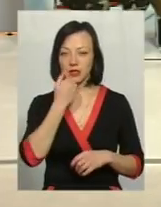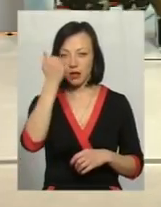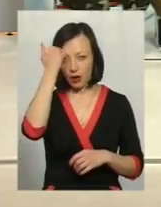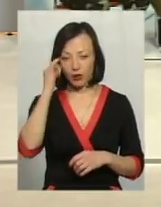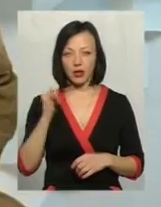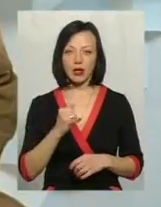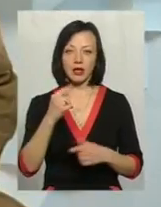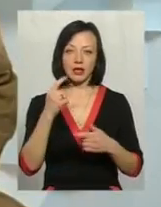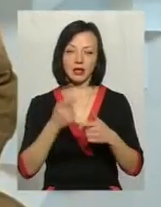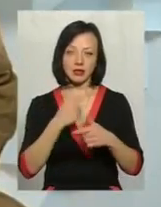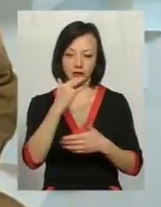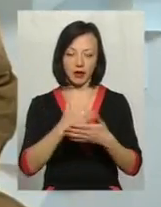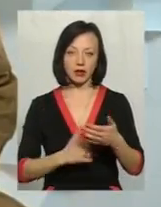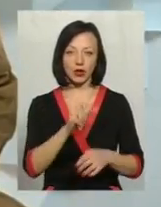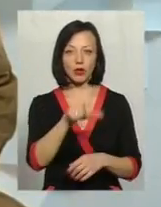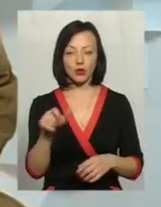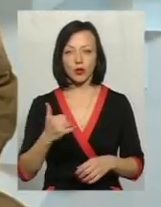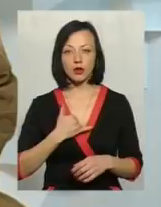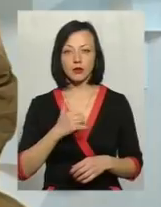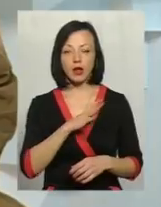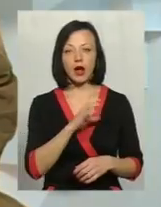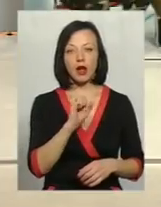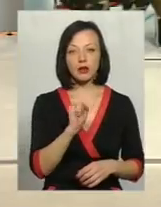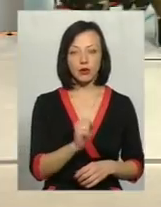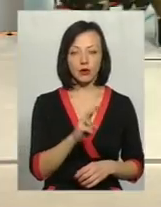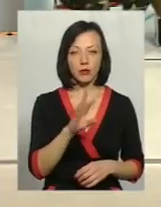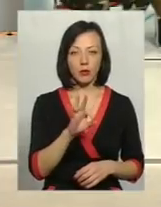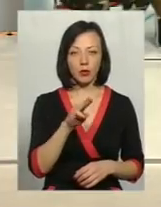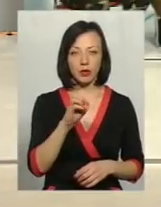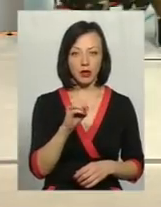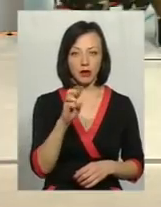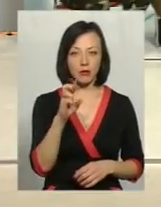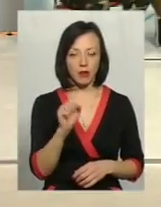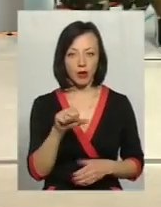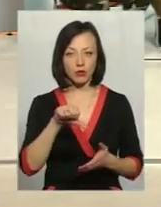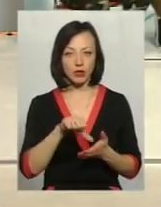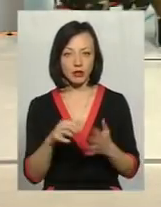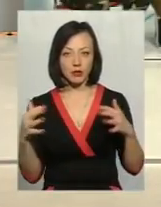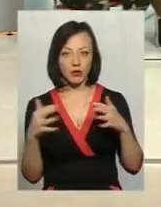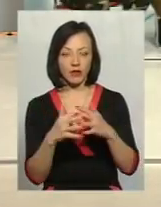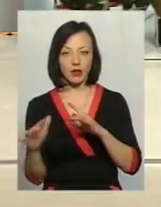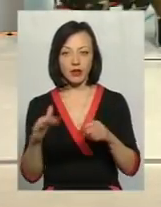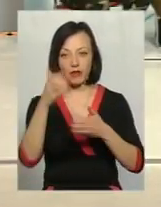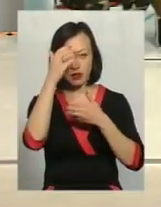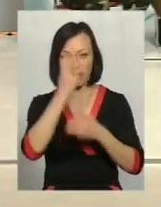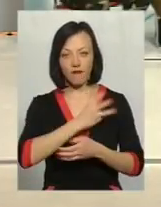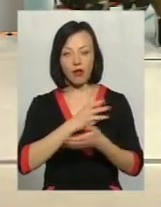і назвати тих людей, які у нас сьогодні були. Анатолій Потерба, учасник бойових дій в Афганістані,